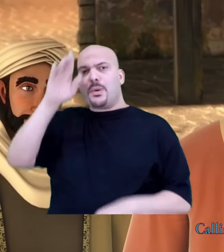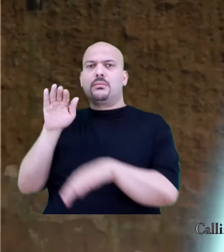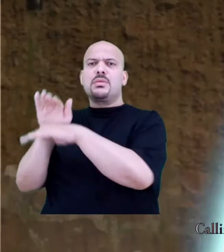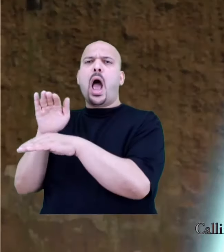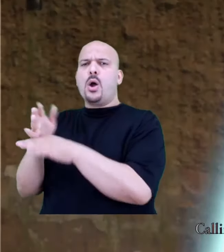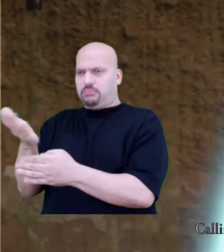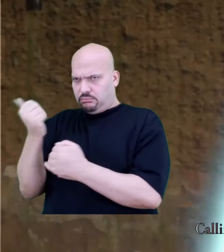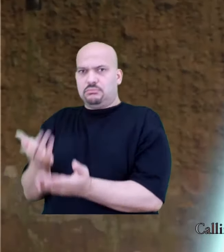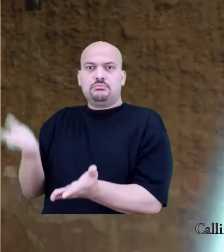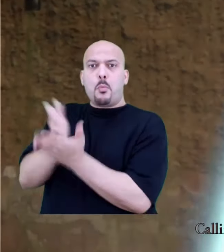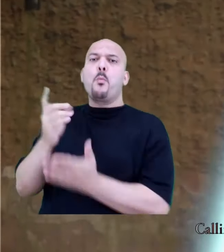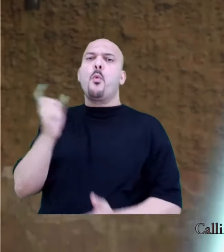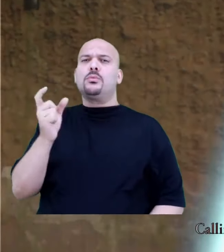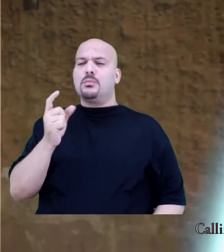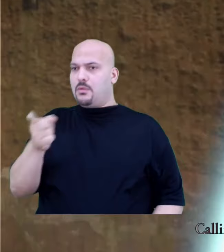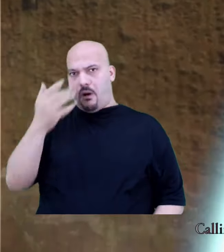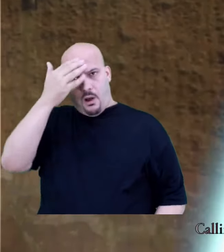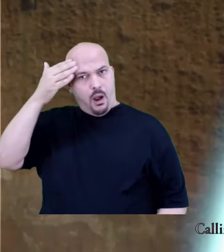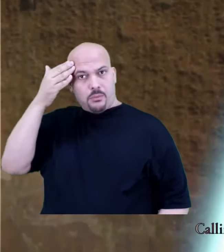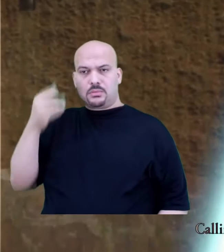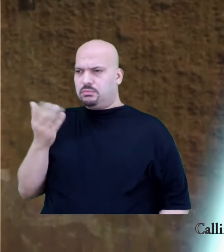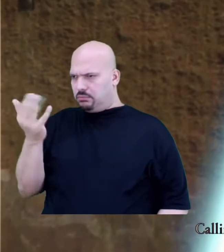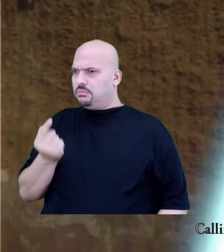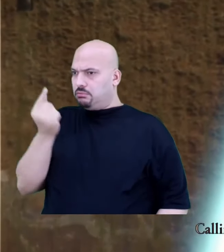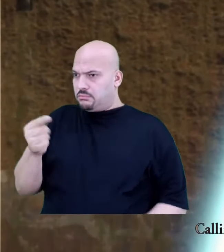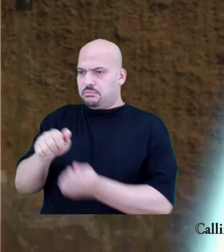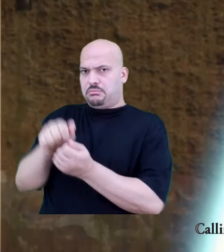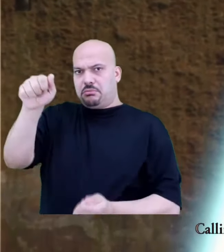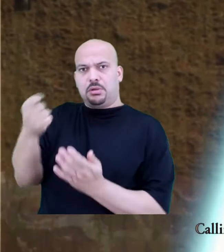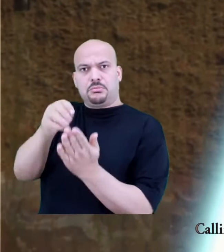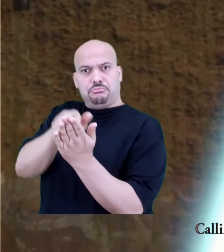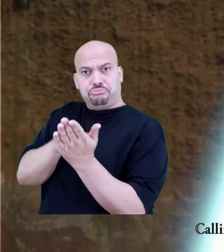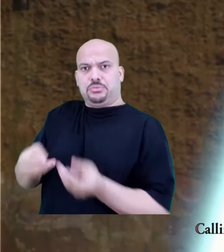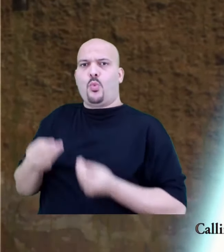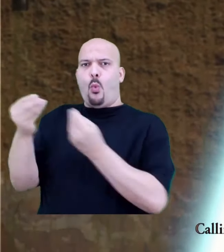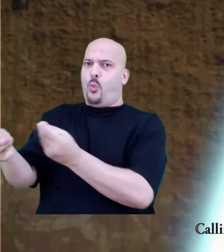للإسلام، فيطلبه ويعطي له الرسالة.